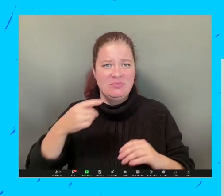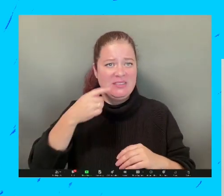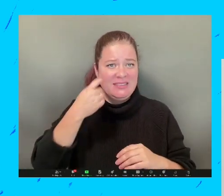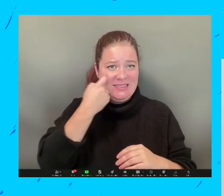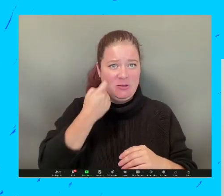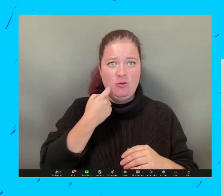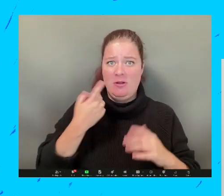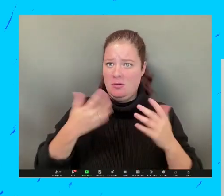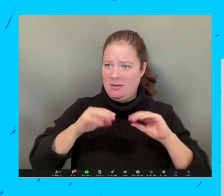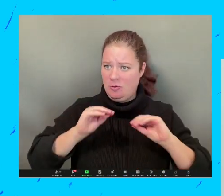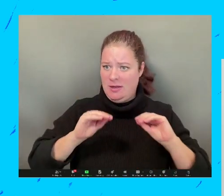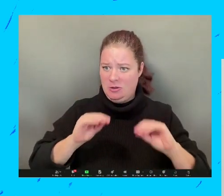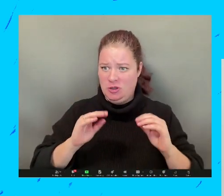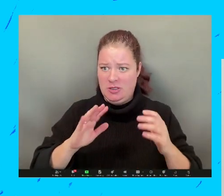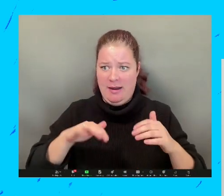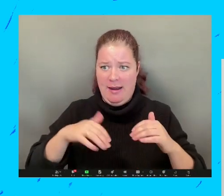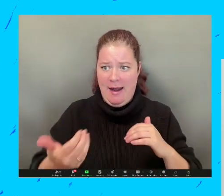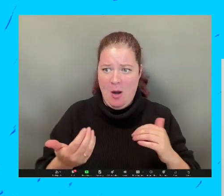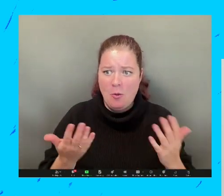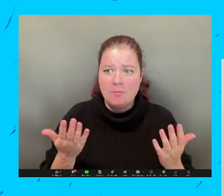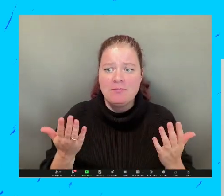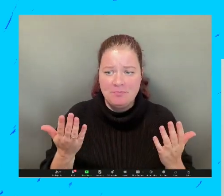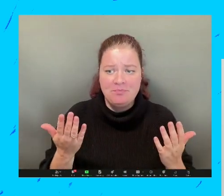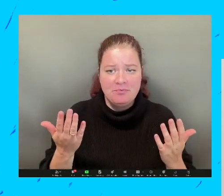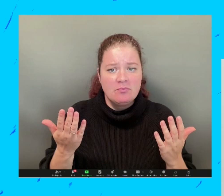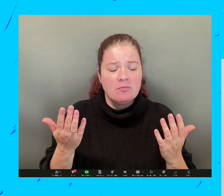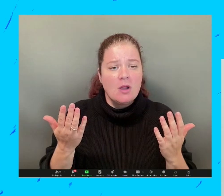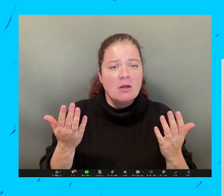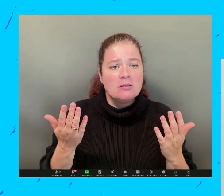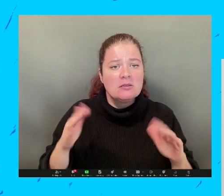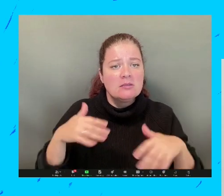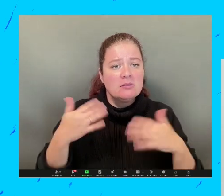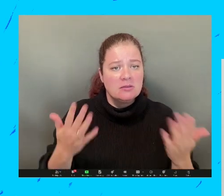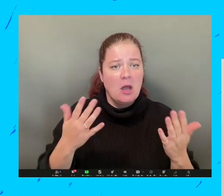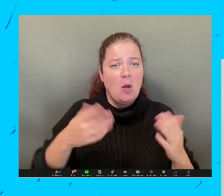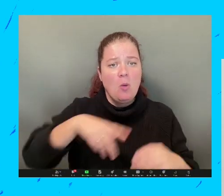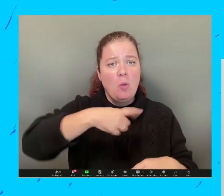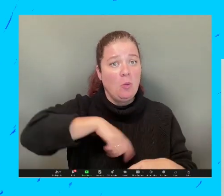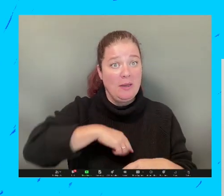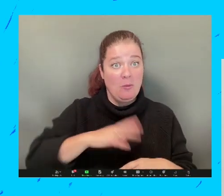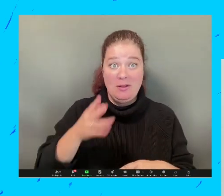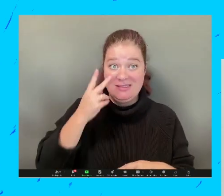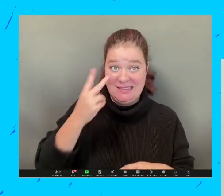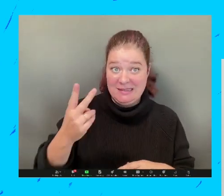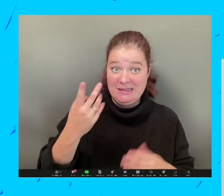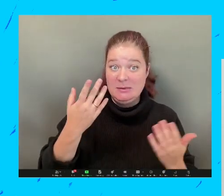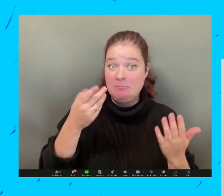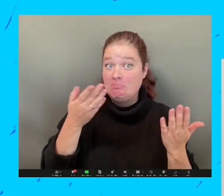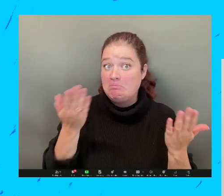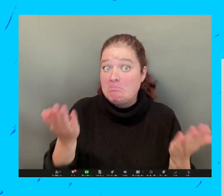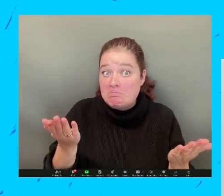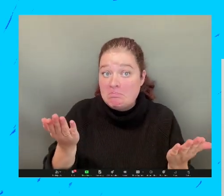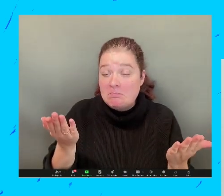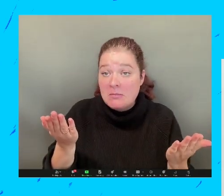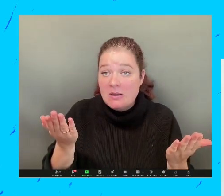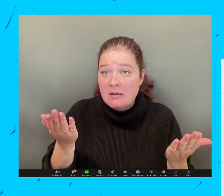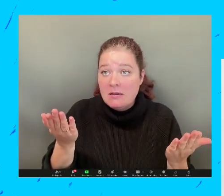sexuelle globale. Donc, j'aimerais poser une question au public et aux conférenciers. Dans le sens